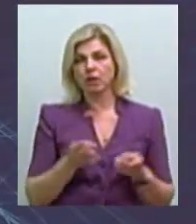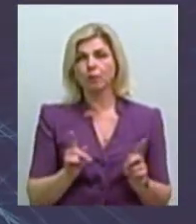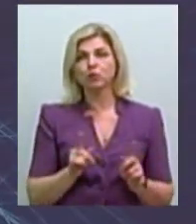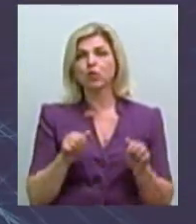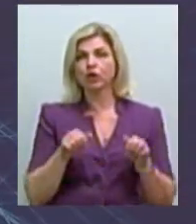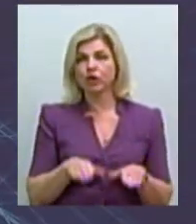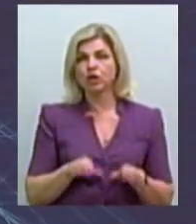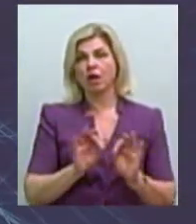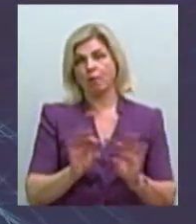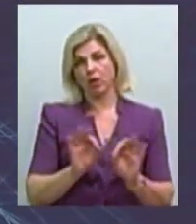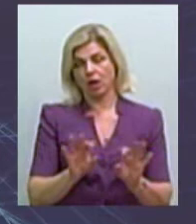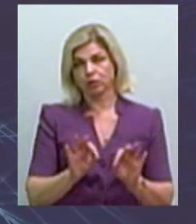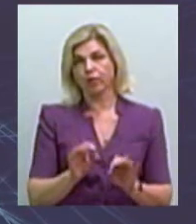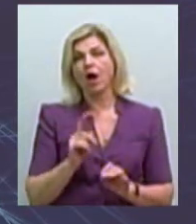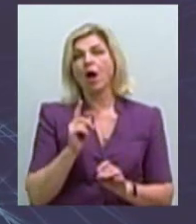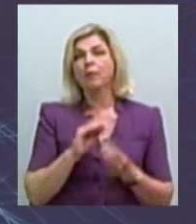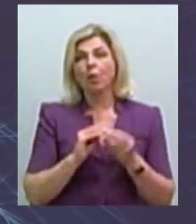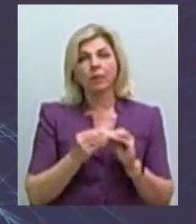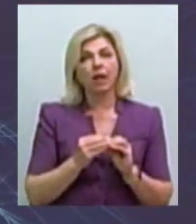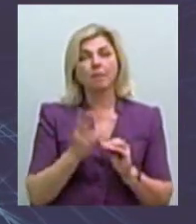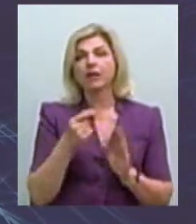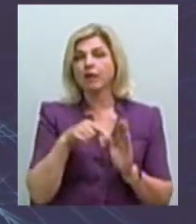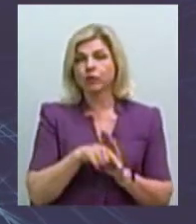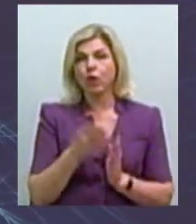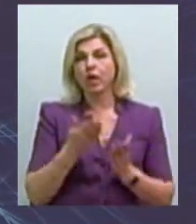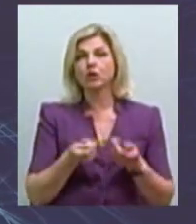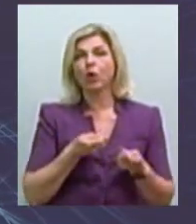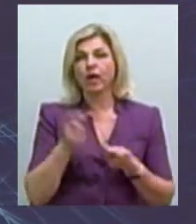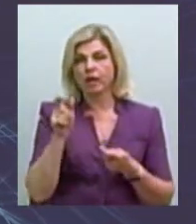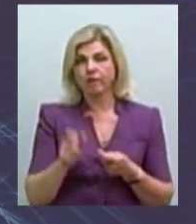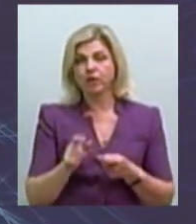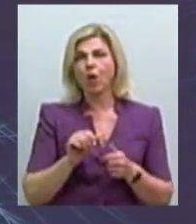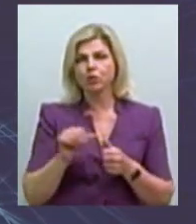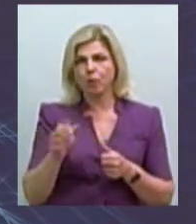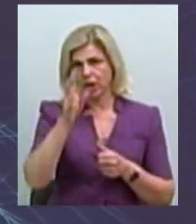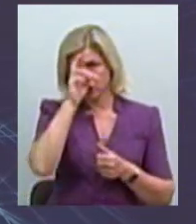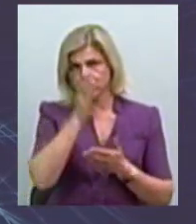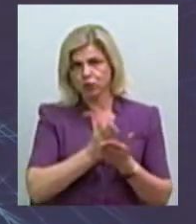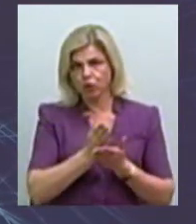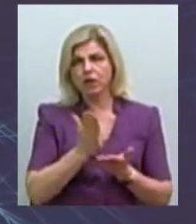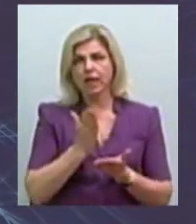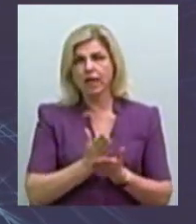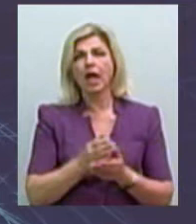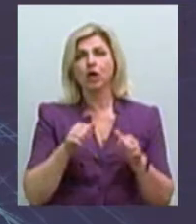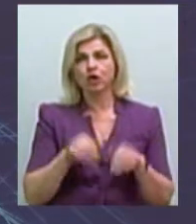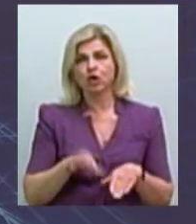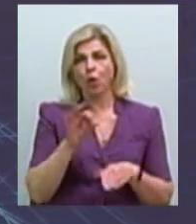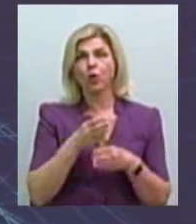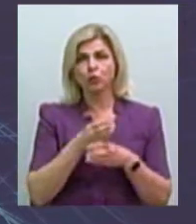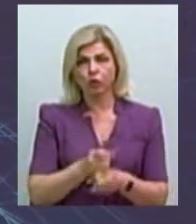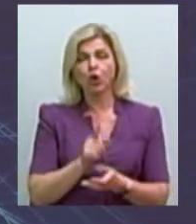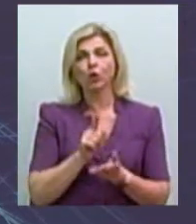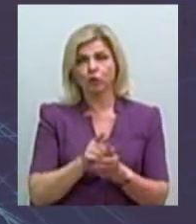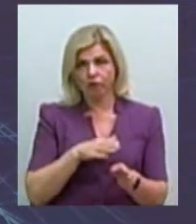робити, пояснювати. Проблема не в тому, якщо керівник, особливо це державна служба, якщо є рішення про скорочення, воно відбудеться.